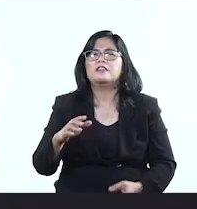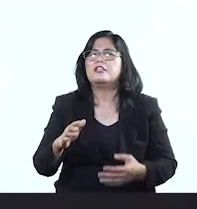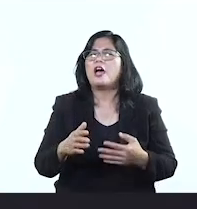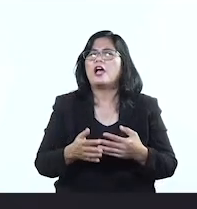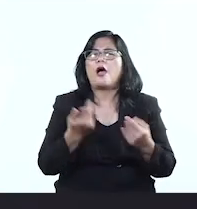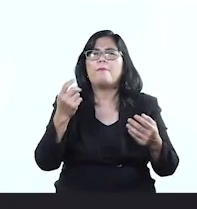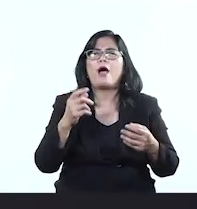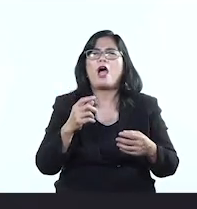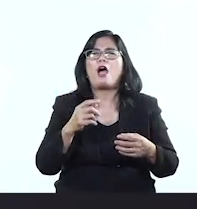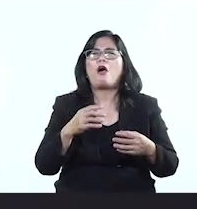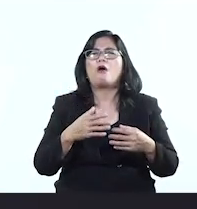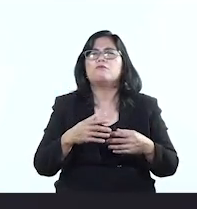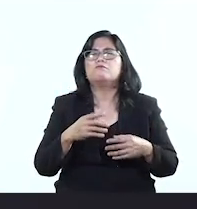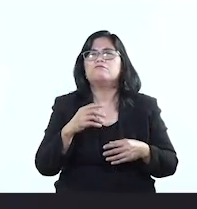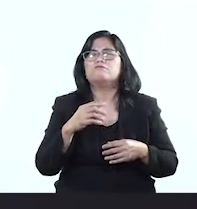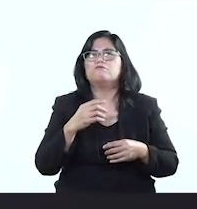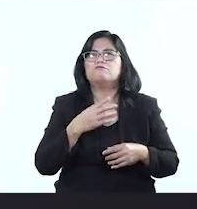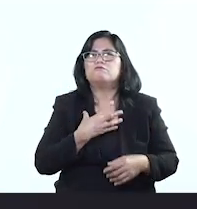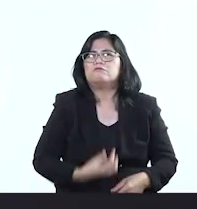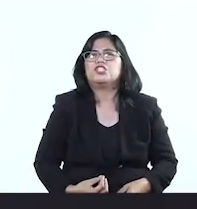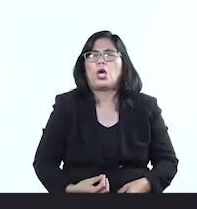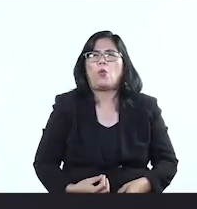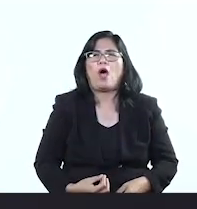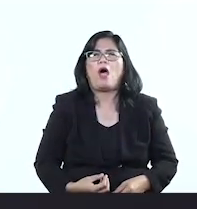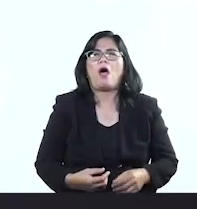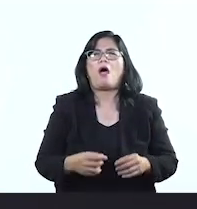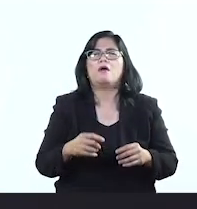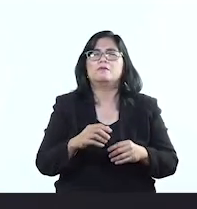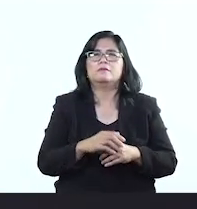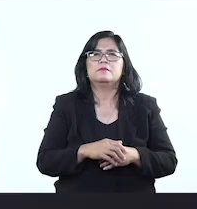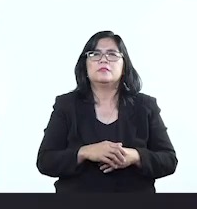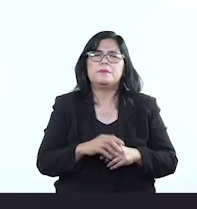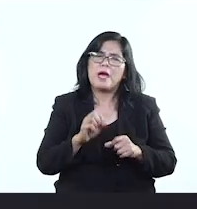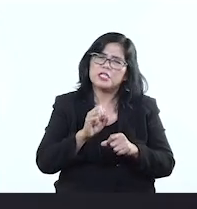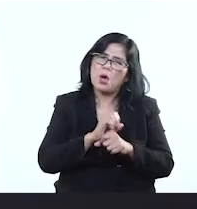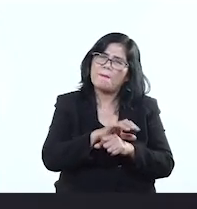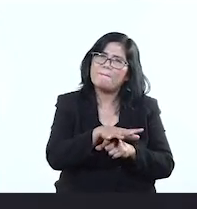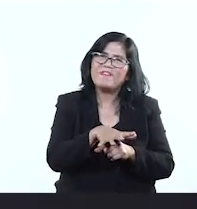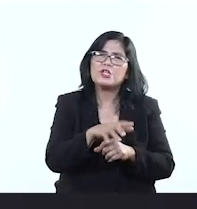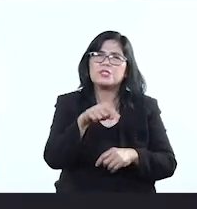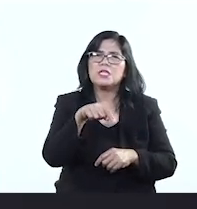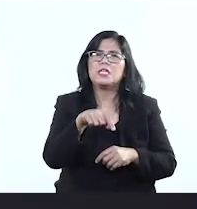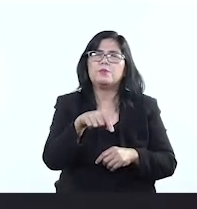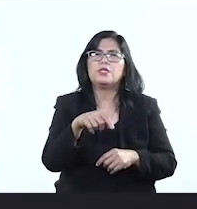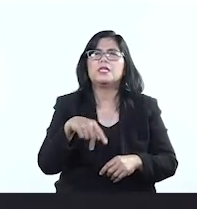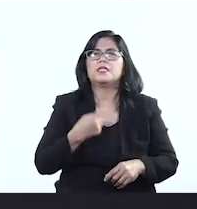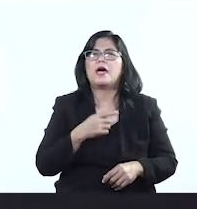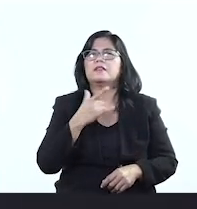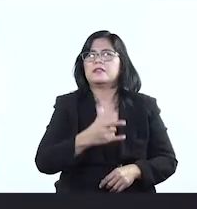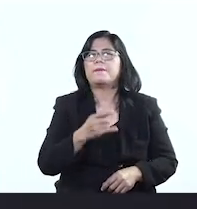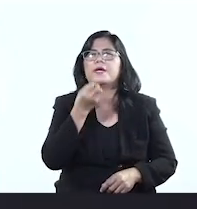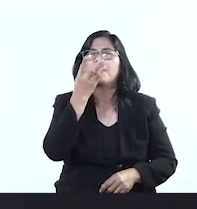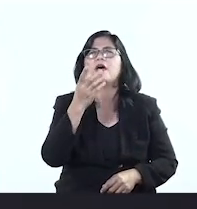kecewa Hai Dimas apa demi ini sekalipun engkau dapat berkata Ya